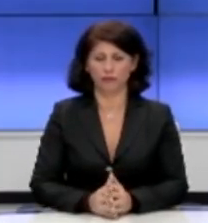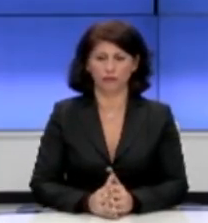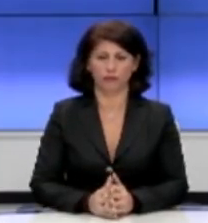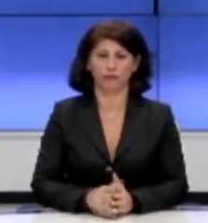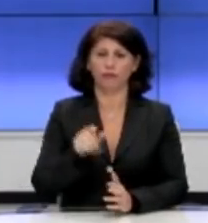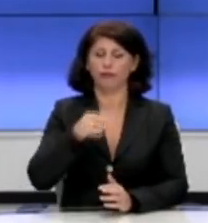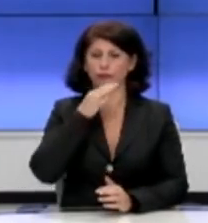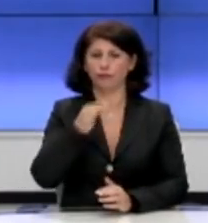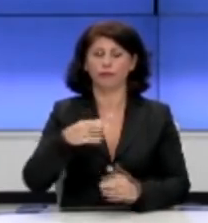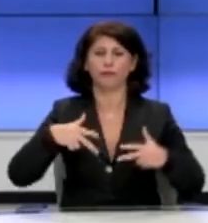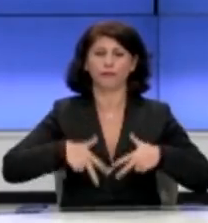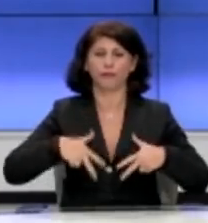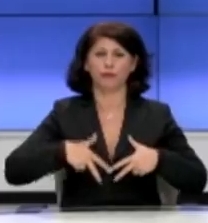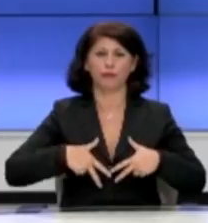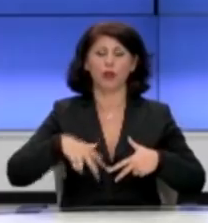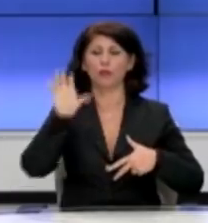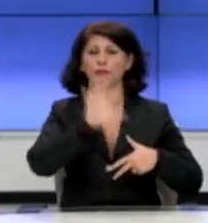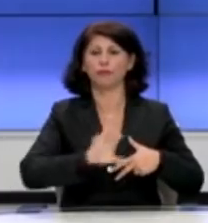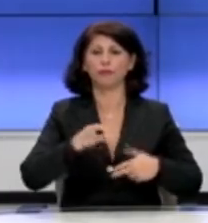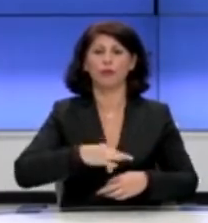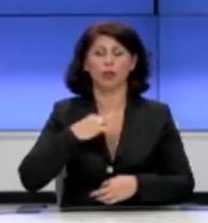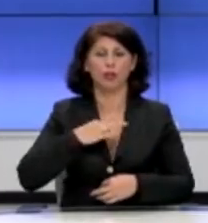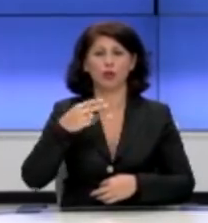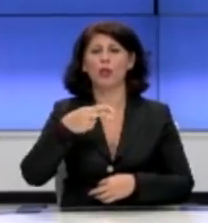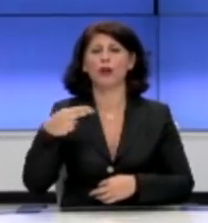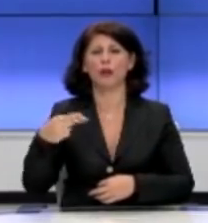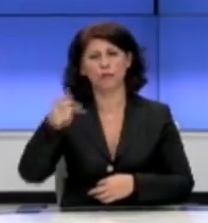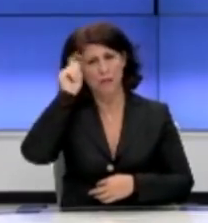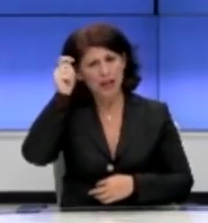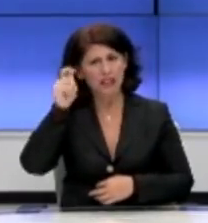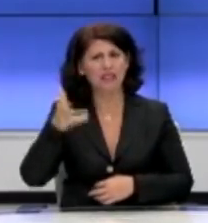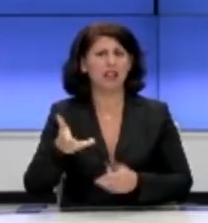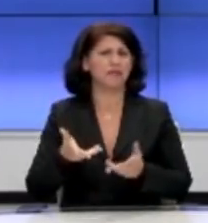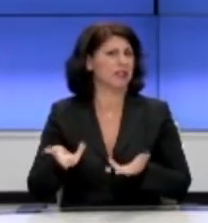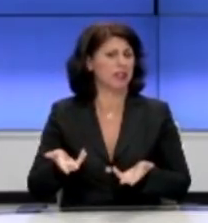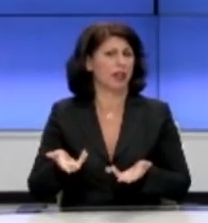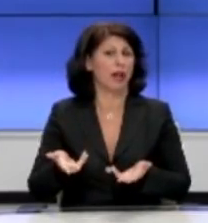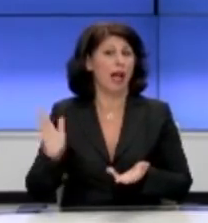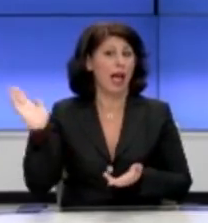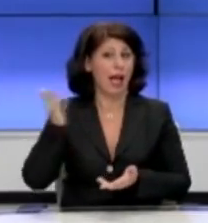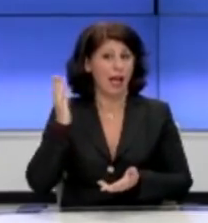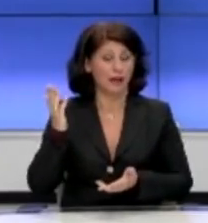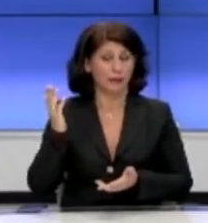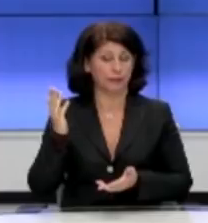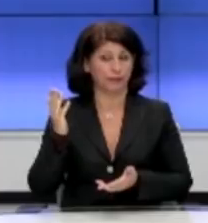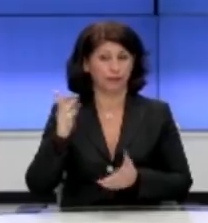αυτό που είπε ο Υπουργός Τουρισμού, ο κύριος Θεοχάρης, που παραδέχτηκε κοινικά ότι αν βάζαμε